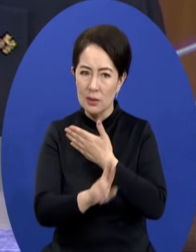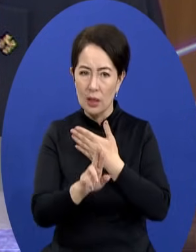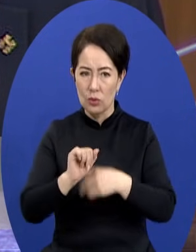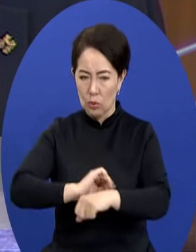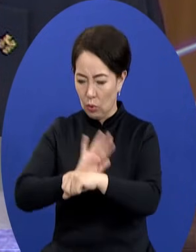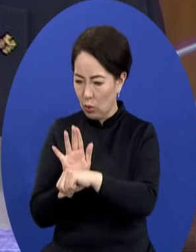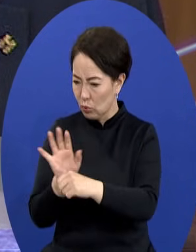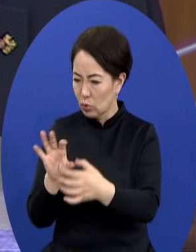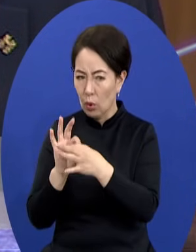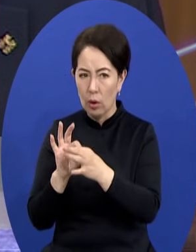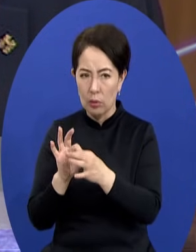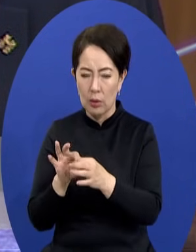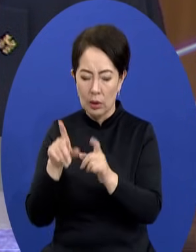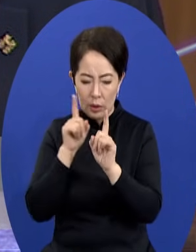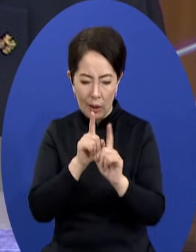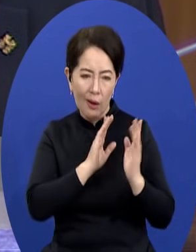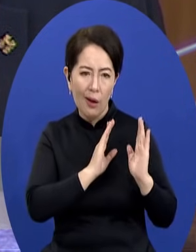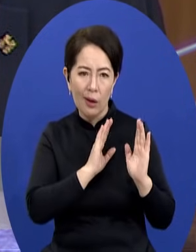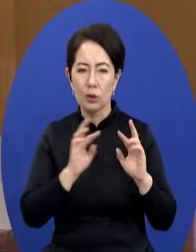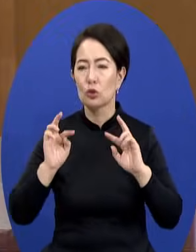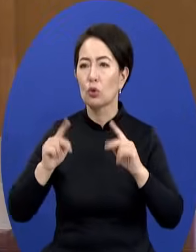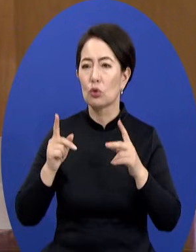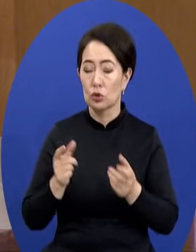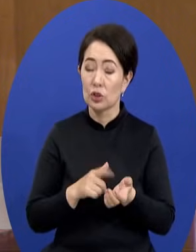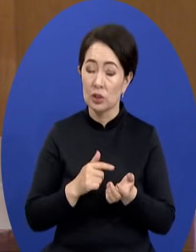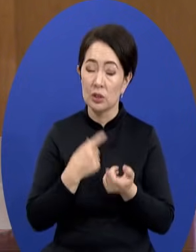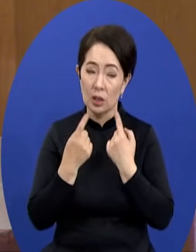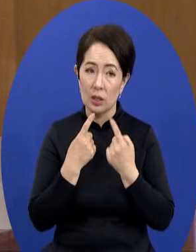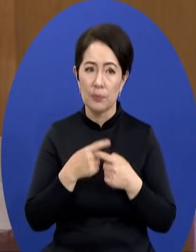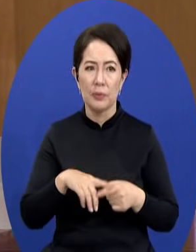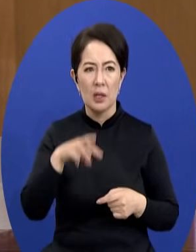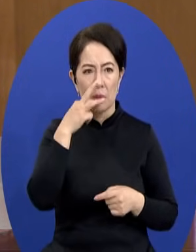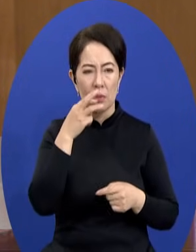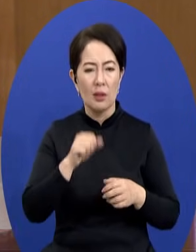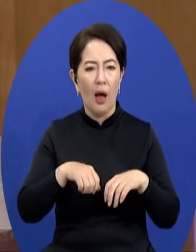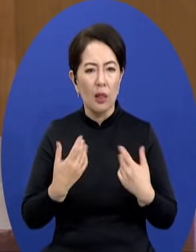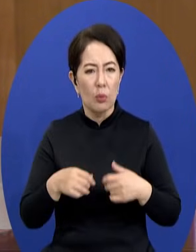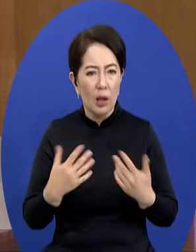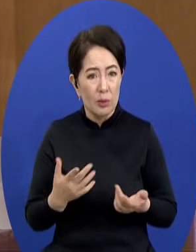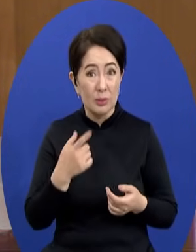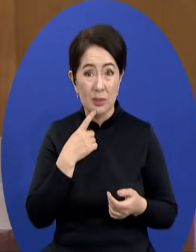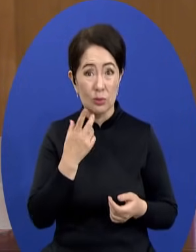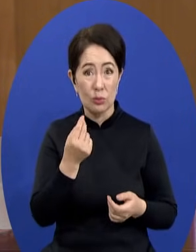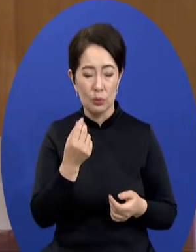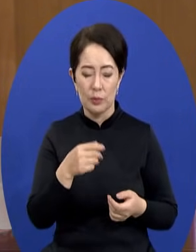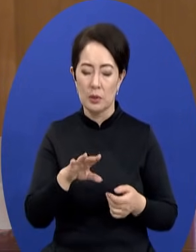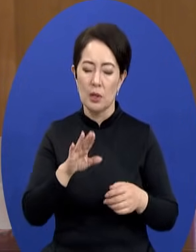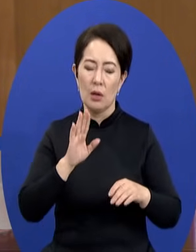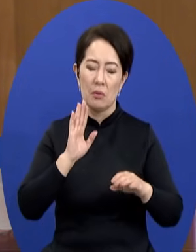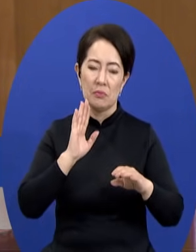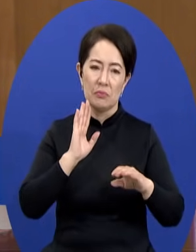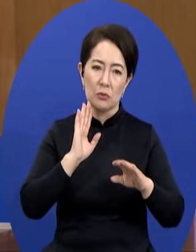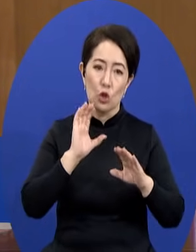талаарх барих бас хандлага юм дээр бас өөрчлөлт гарах ёстой. Мэдээлэл маш их алдагдж байгаа. Одоо жишээл сошиалар хүний